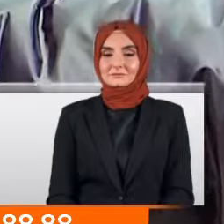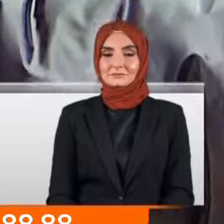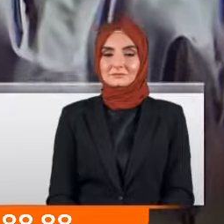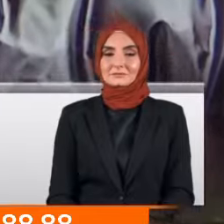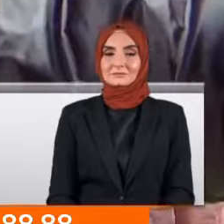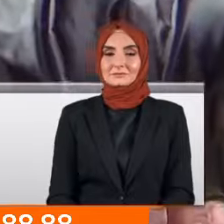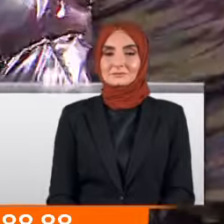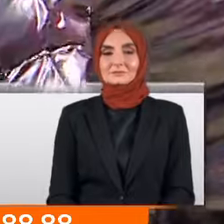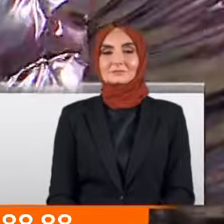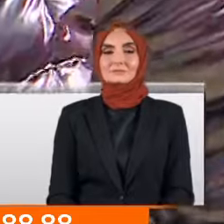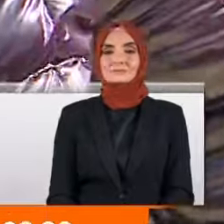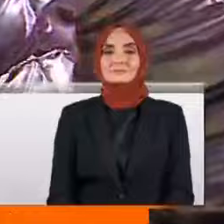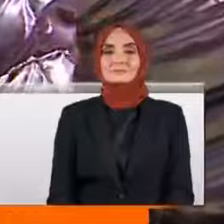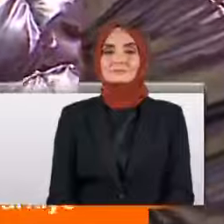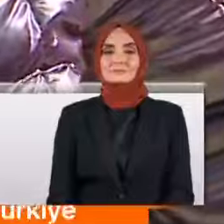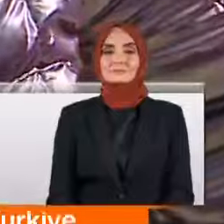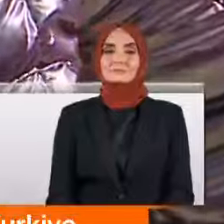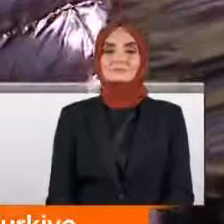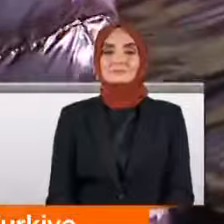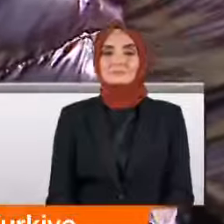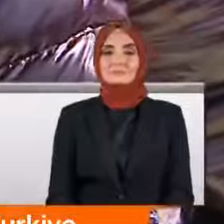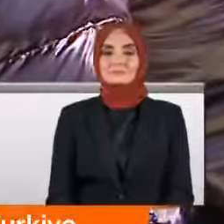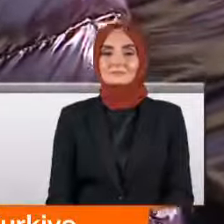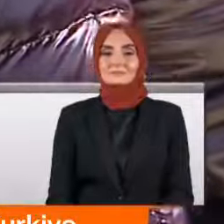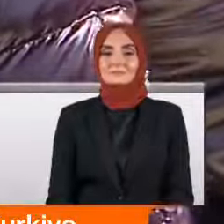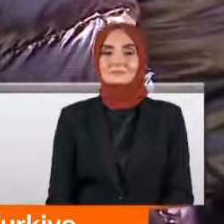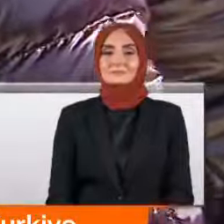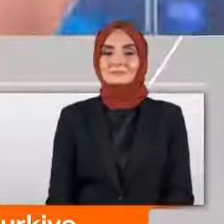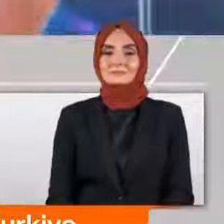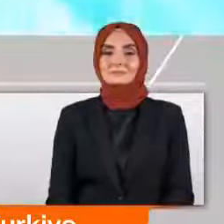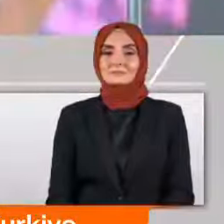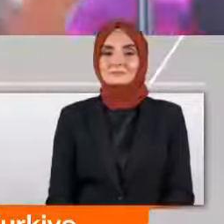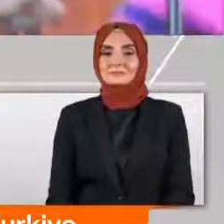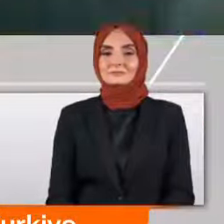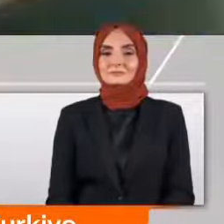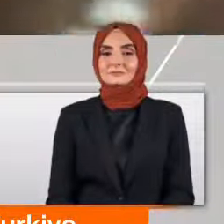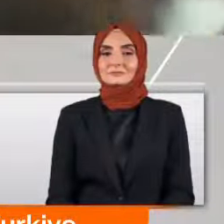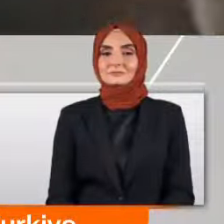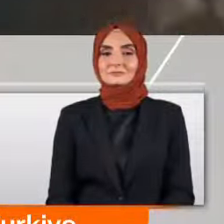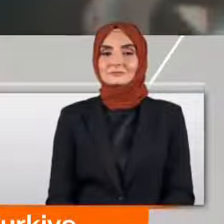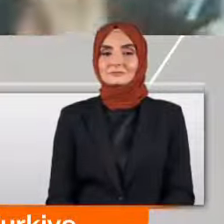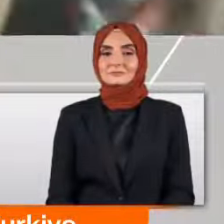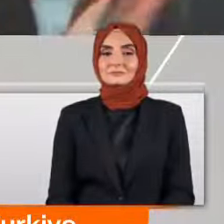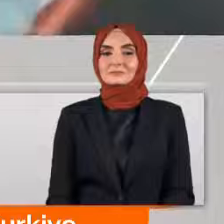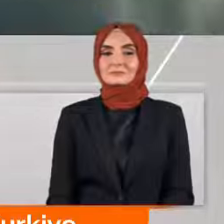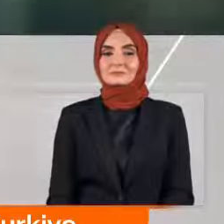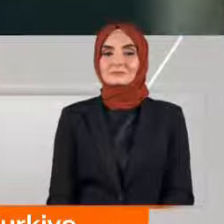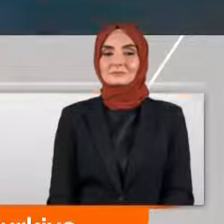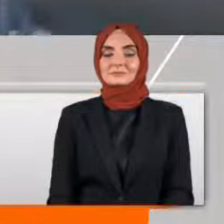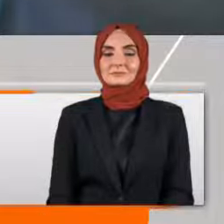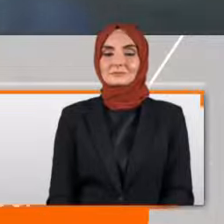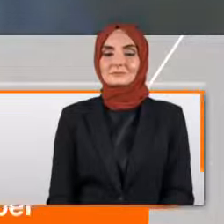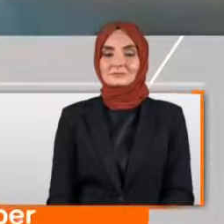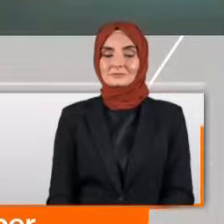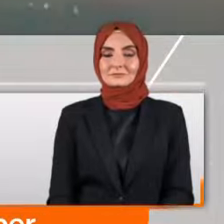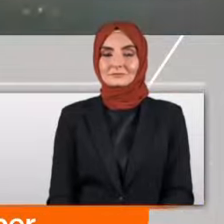Erik Dalı'nı da tescilledik. Bizim Dirmil Altınyayla. Hayır, bırakmayız. Zaten buranın da işte bir boşluktan faydalanmak istedi